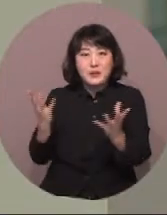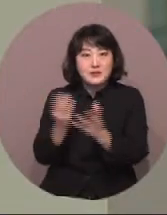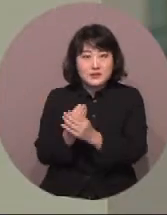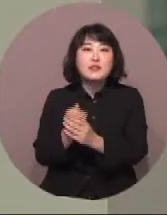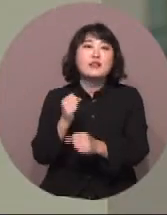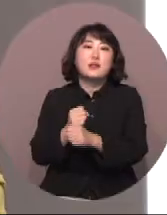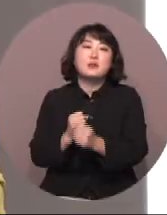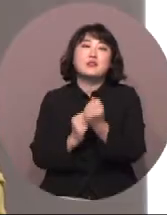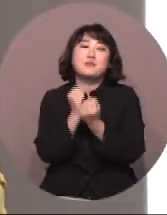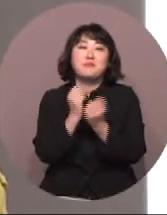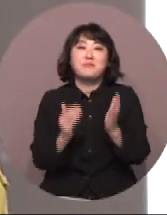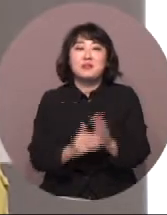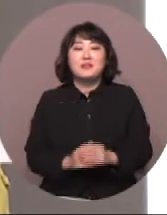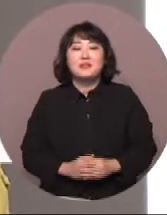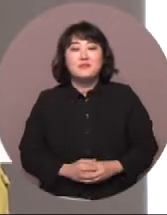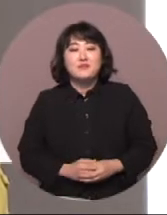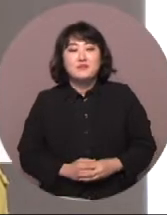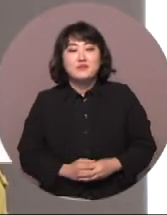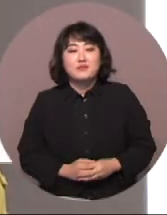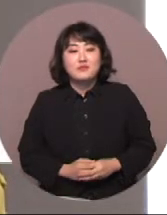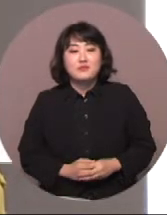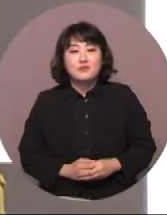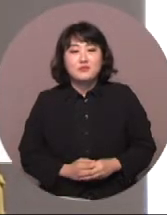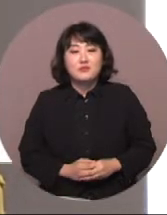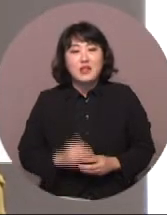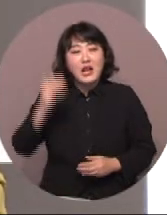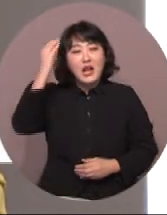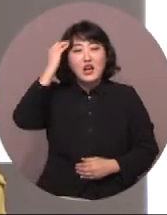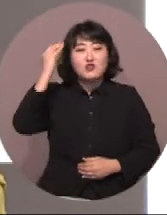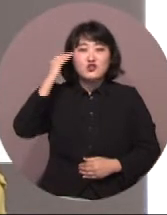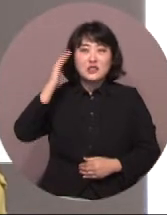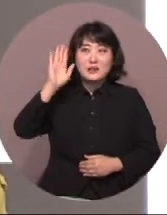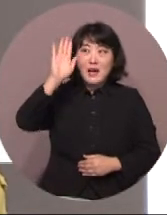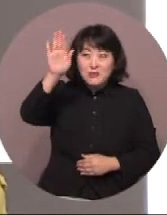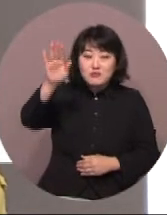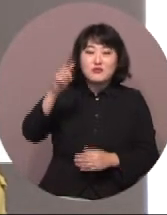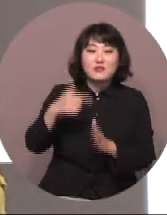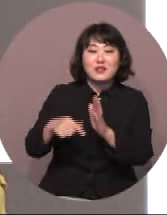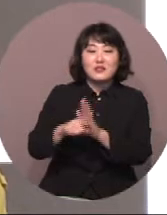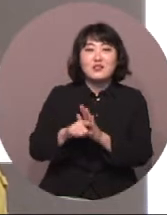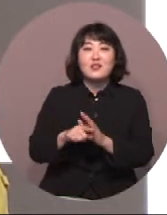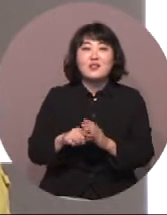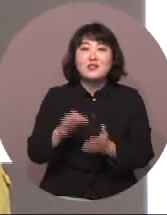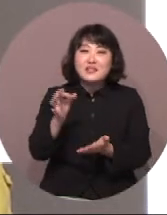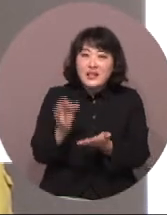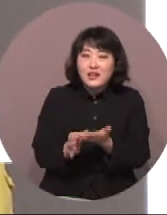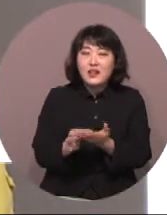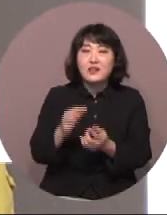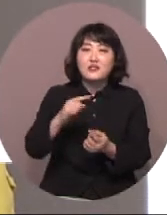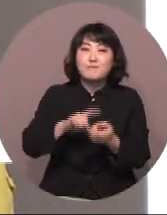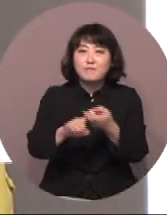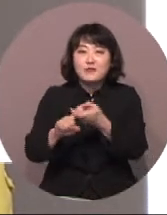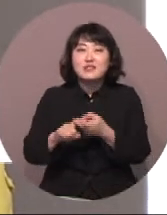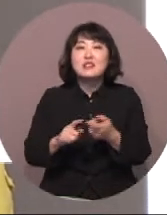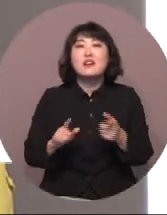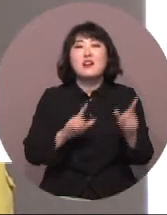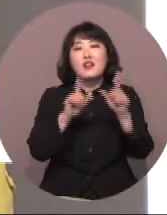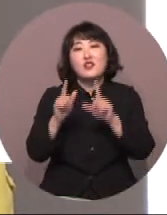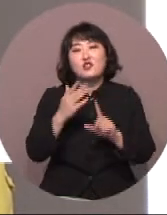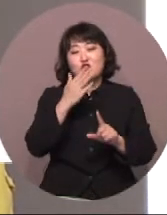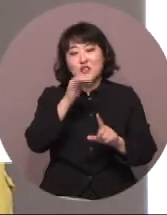설명했습니다. 결국 우리 대한민국이 지향해야 되는 저비용 상생 연대사회로 가는 정책의 일환이라고